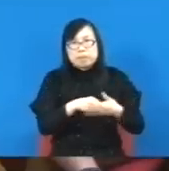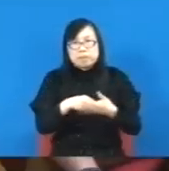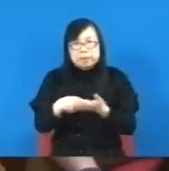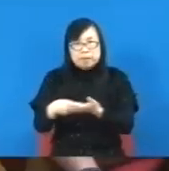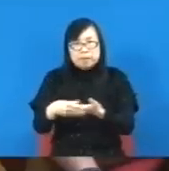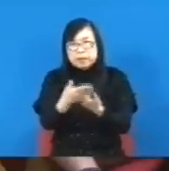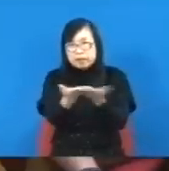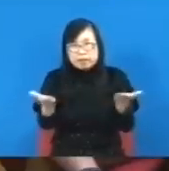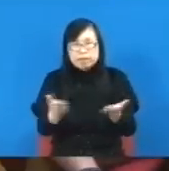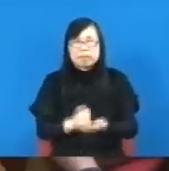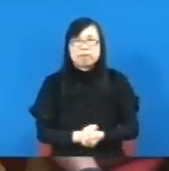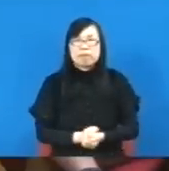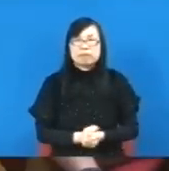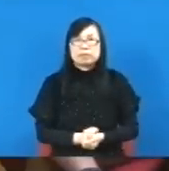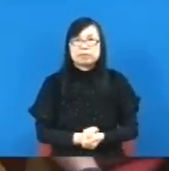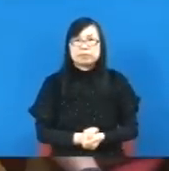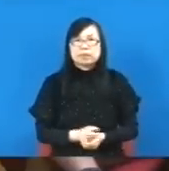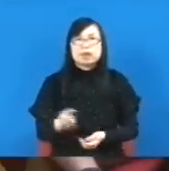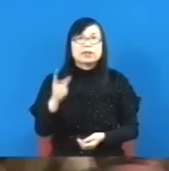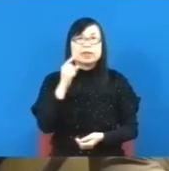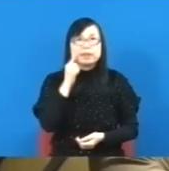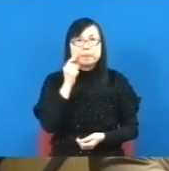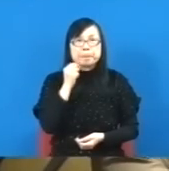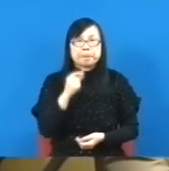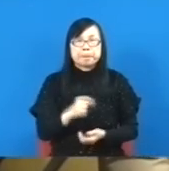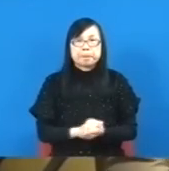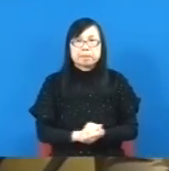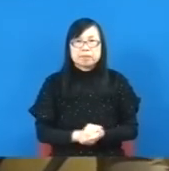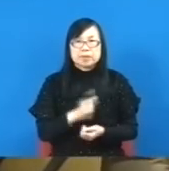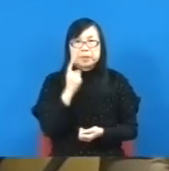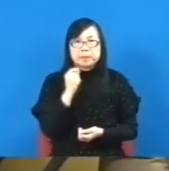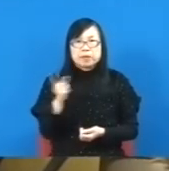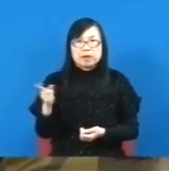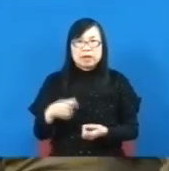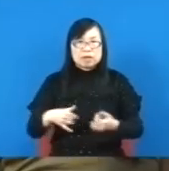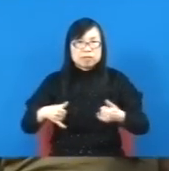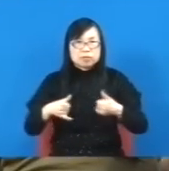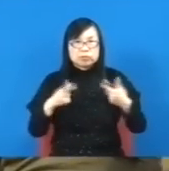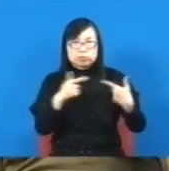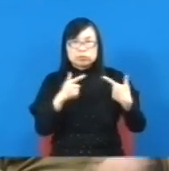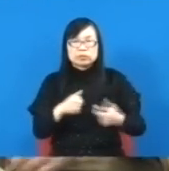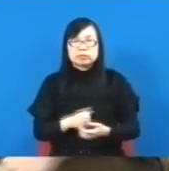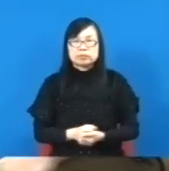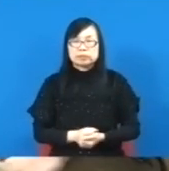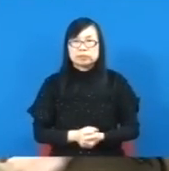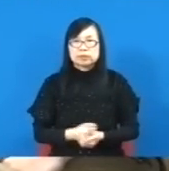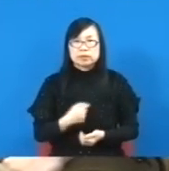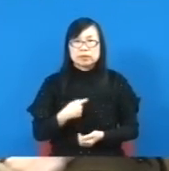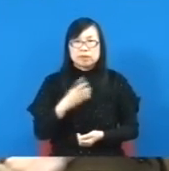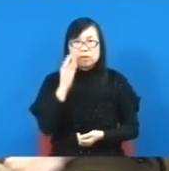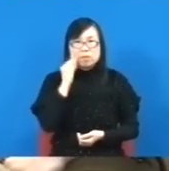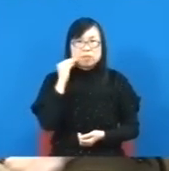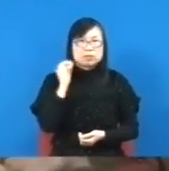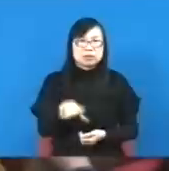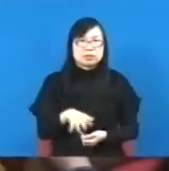得。 咁我老實講，真係極品嚟嘅。 我有冇同你對冚過咧？ 一個人無恥或者無恥到咁自